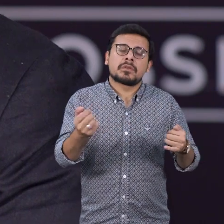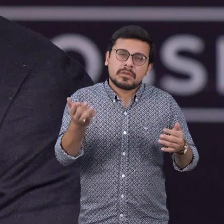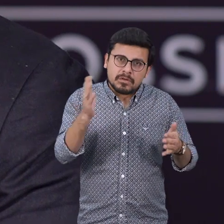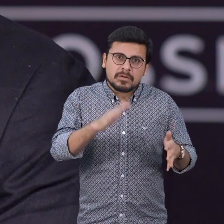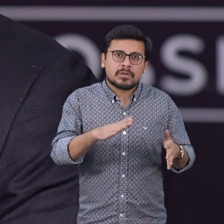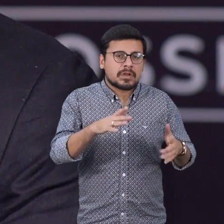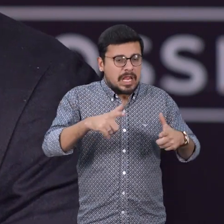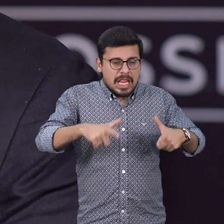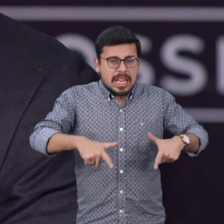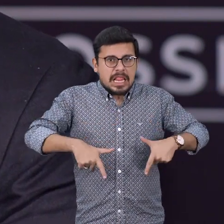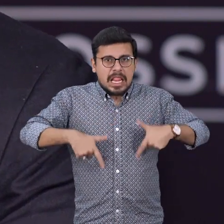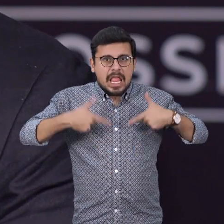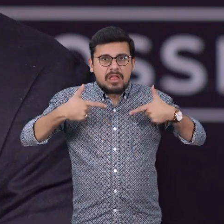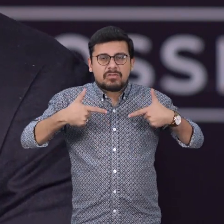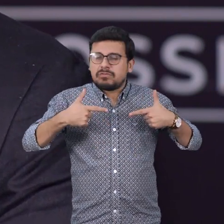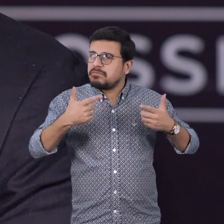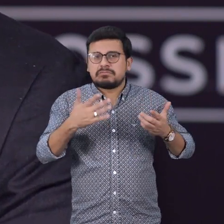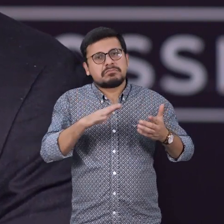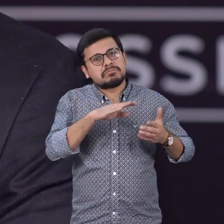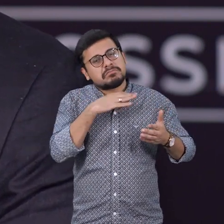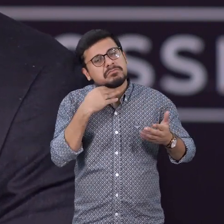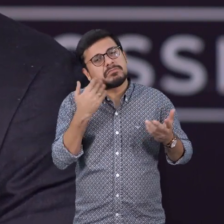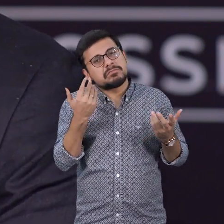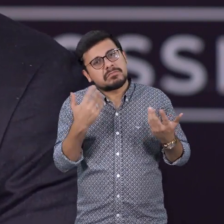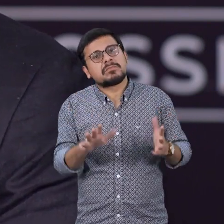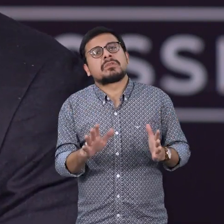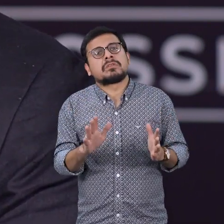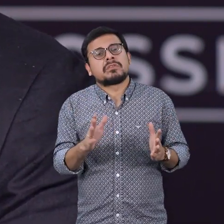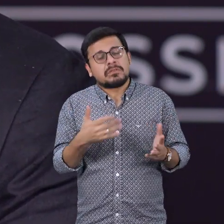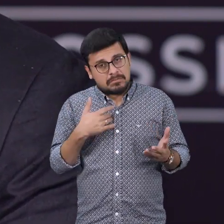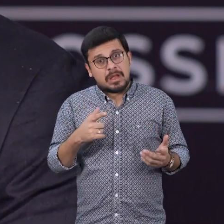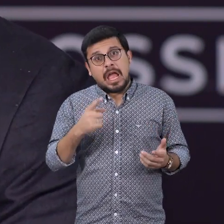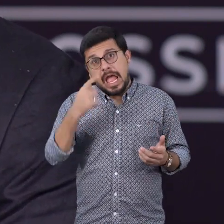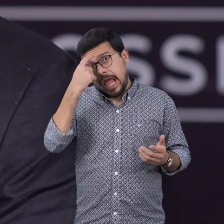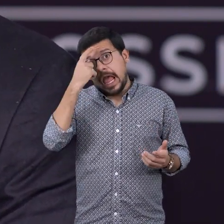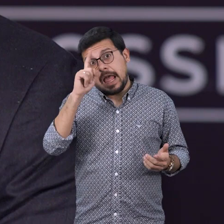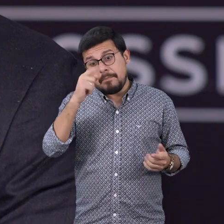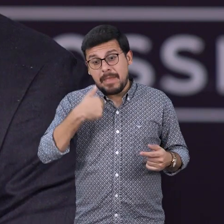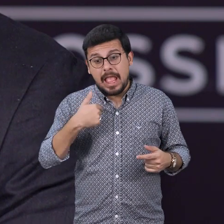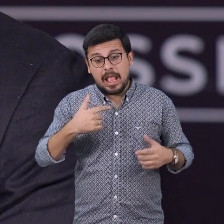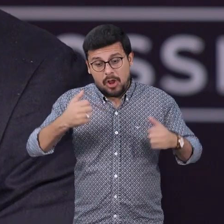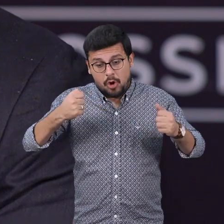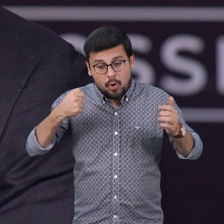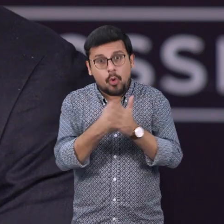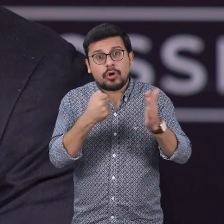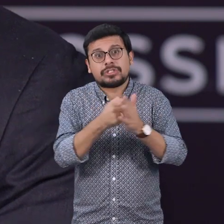financial but in terms of creating events and in memories for them,